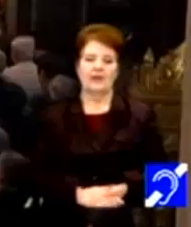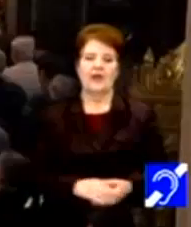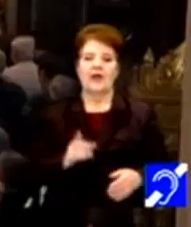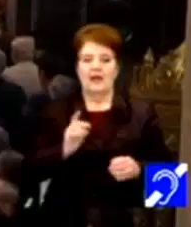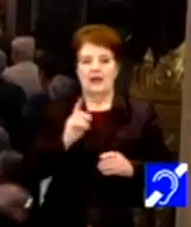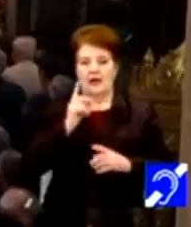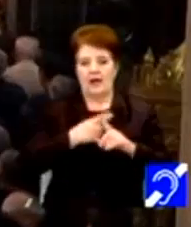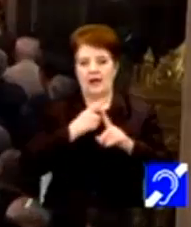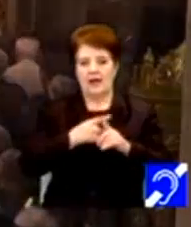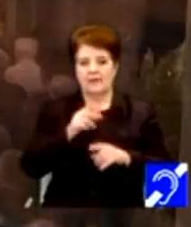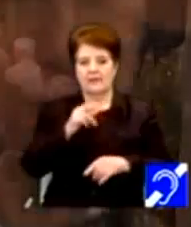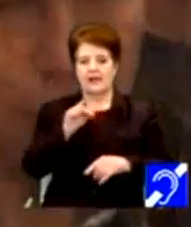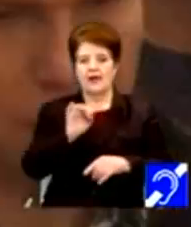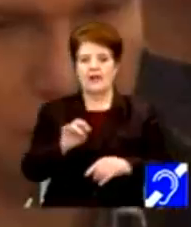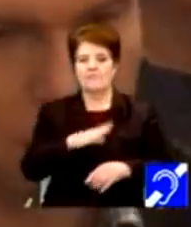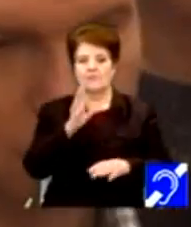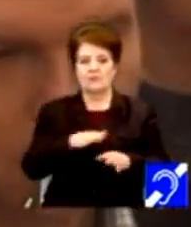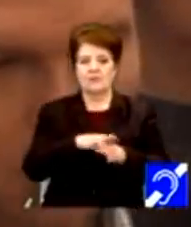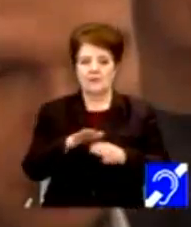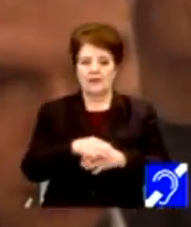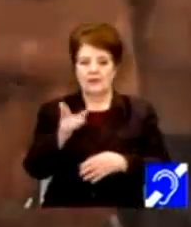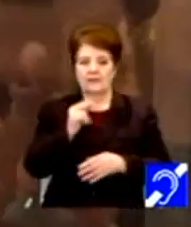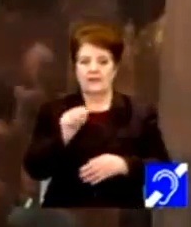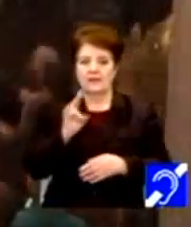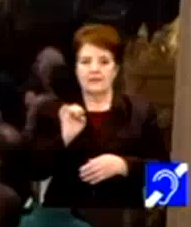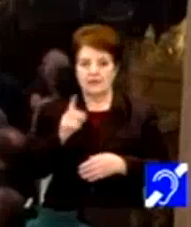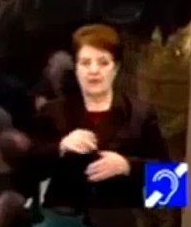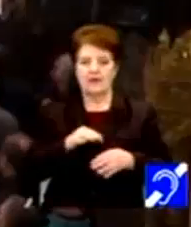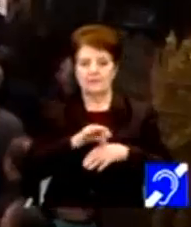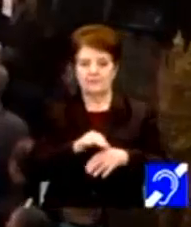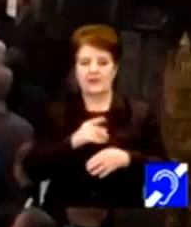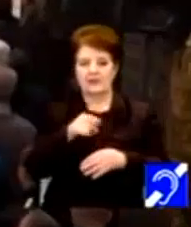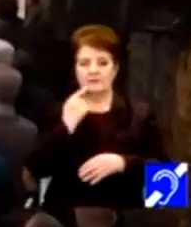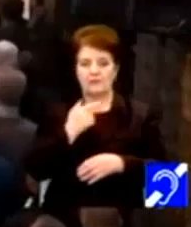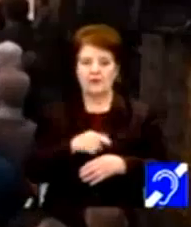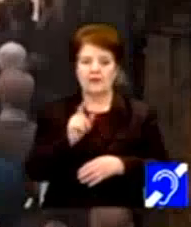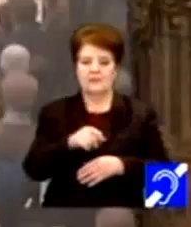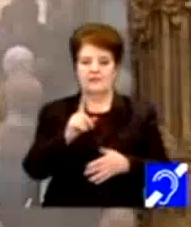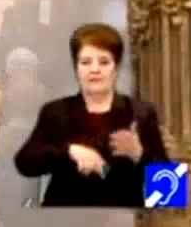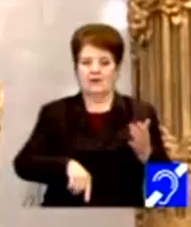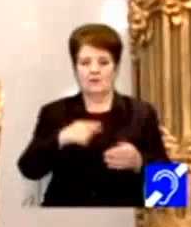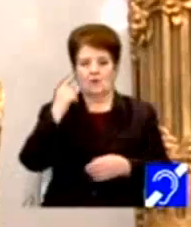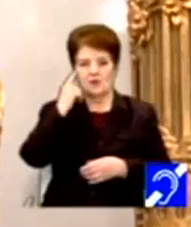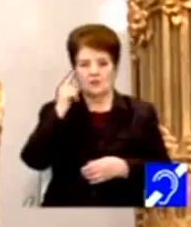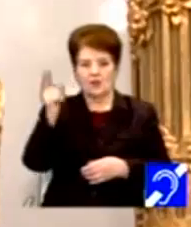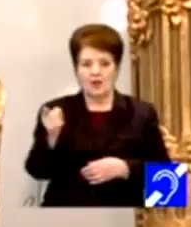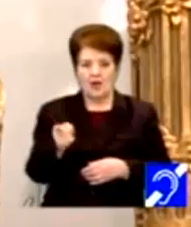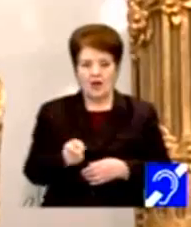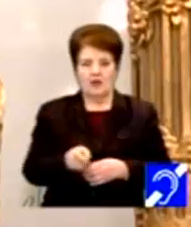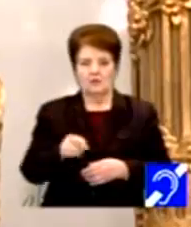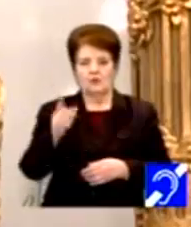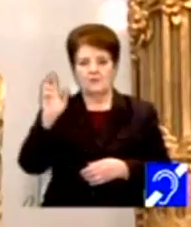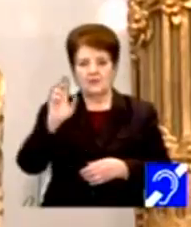Catedrala Patriarhală a fost plină. Prefericitul Daniel i-a îndemnat pe credincioși să fie smeriți și cu gândul la Dumnezeu. Să aducem darul